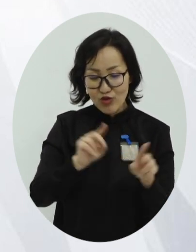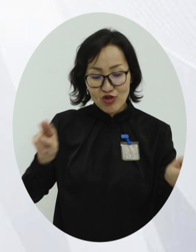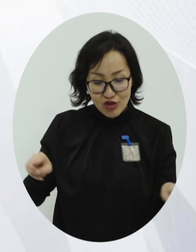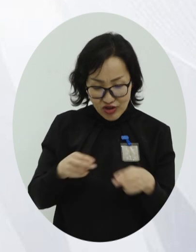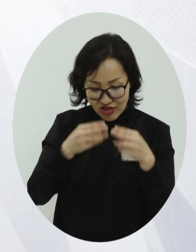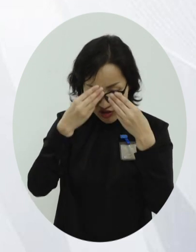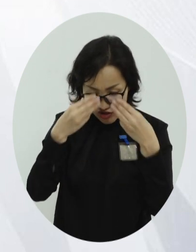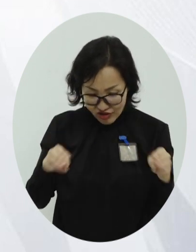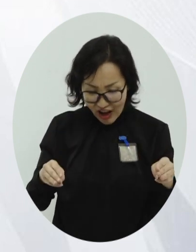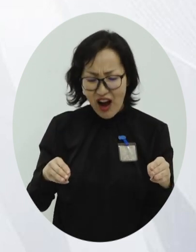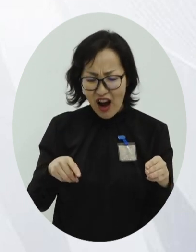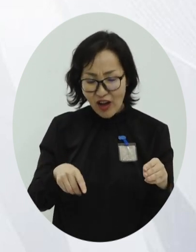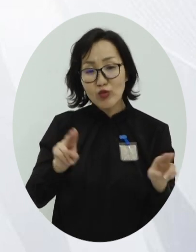гаргаарай.